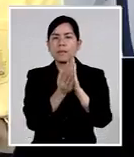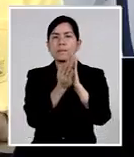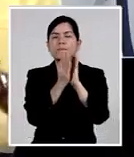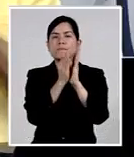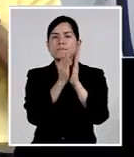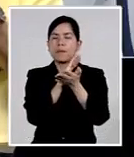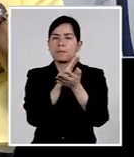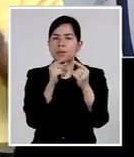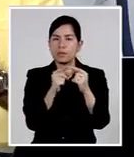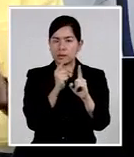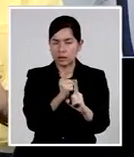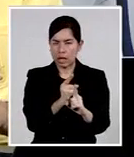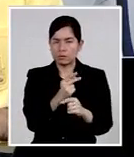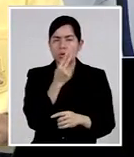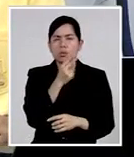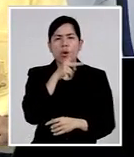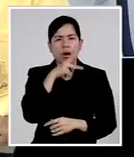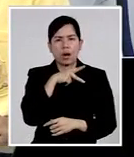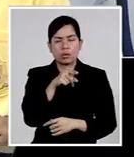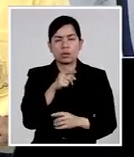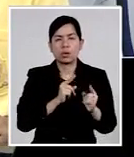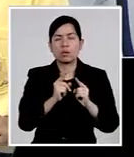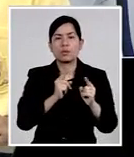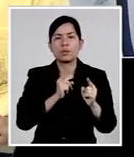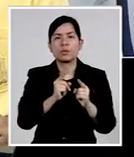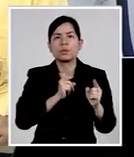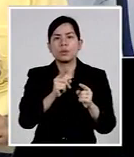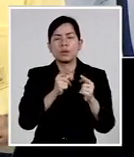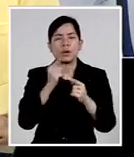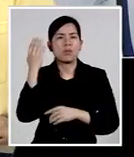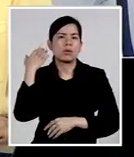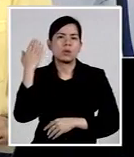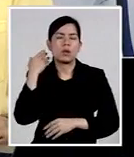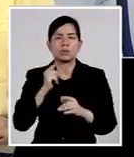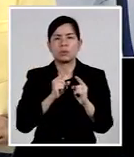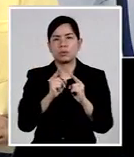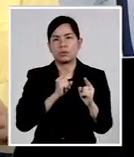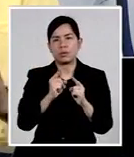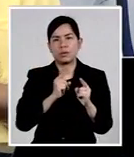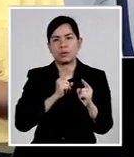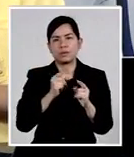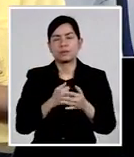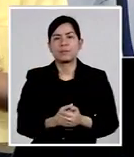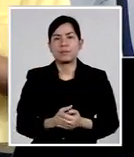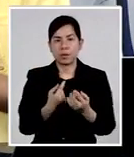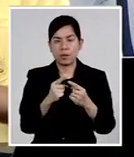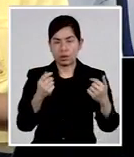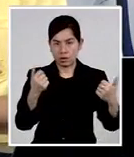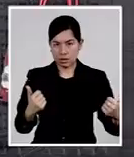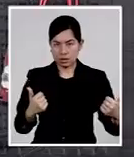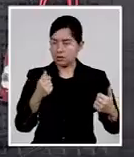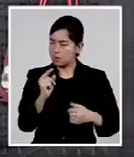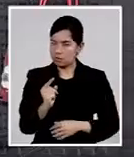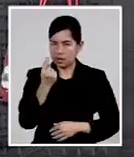ฮะนี่คือของเก่าที่เราว่ากันในตอนที่แล้วนะฮะแต่ตอนนี้เราจะเอา